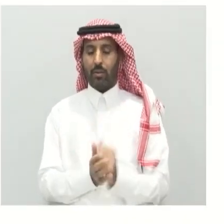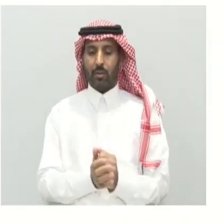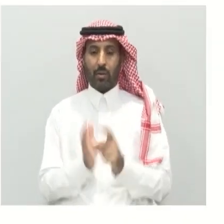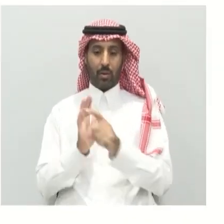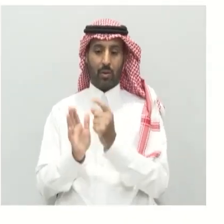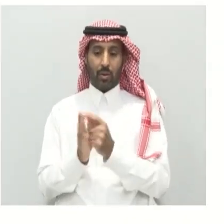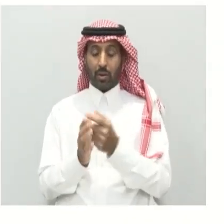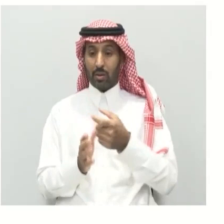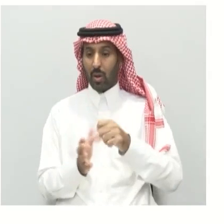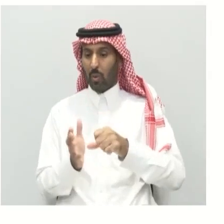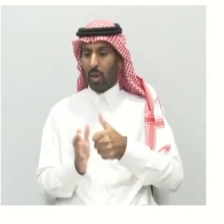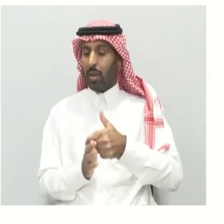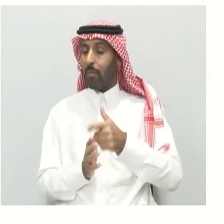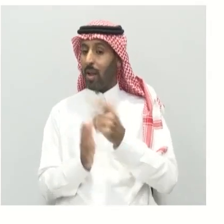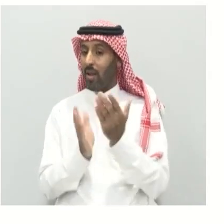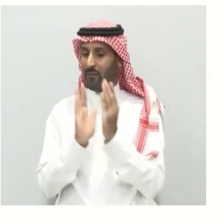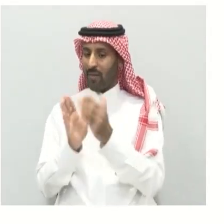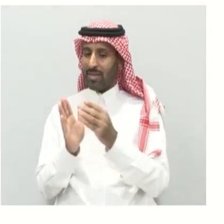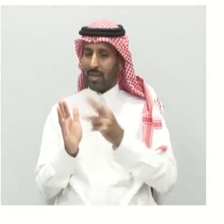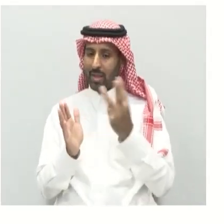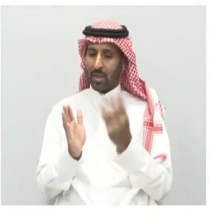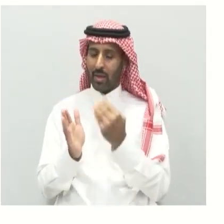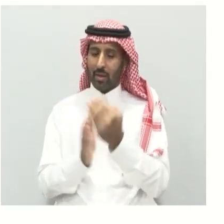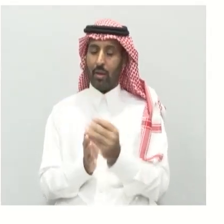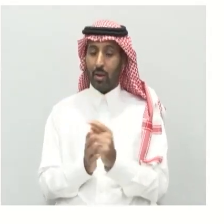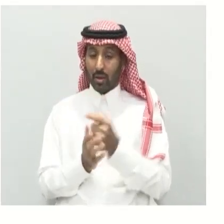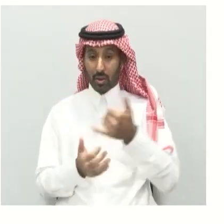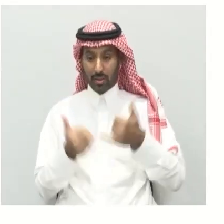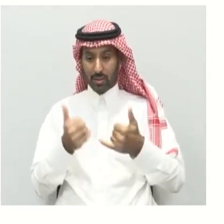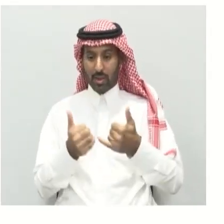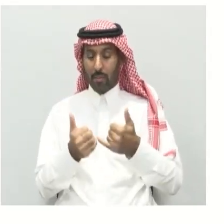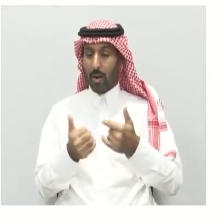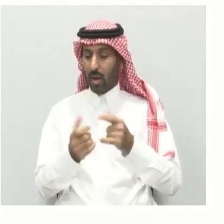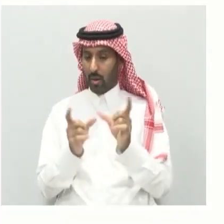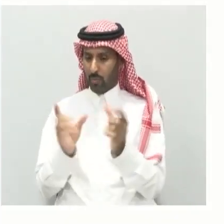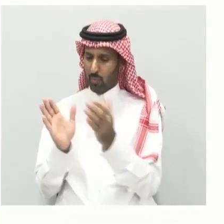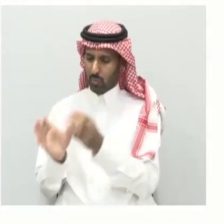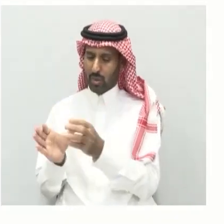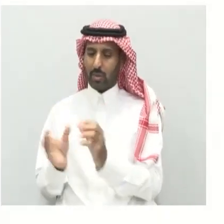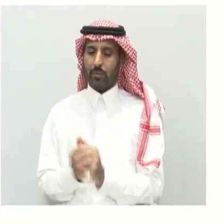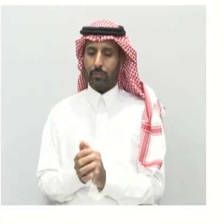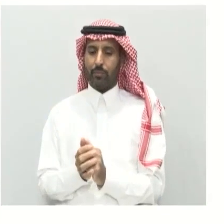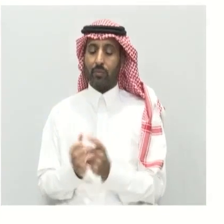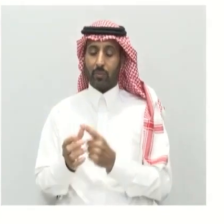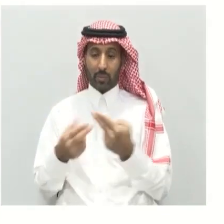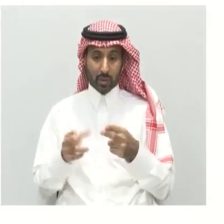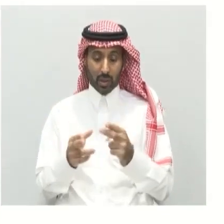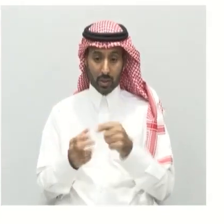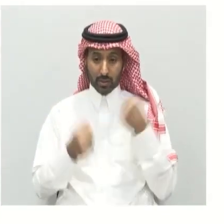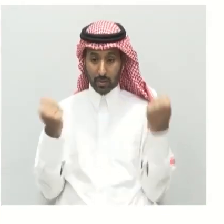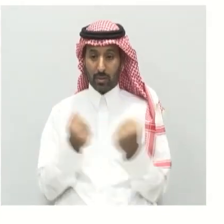بعنوان تقويم الفصل الثالث واختبار مقنن في البدايه